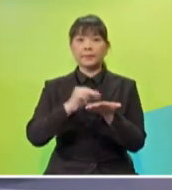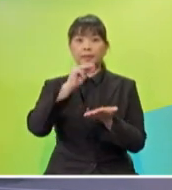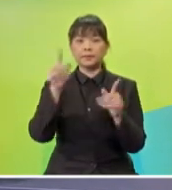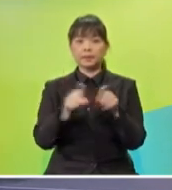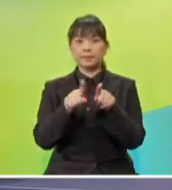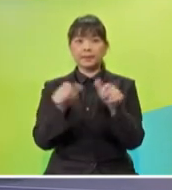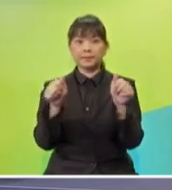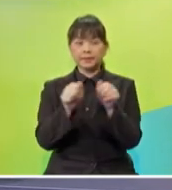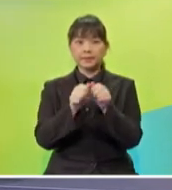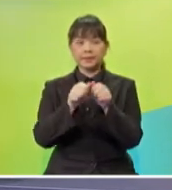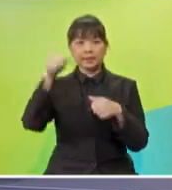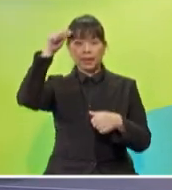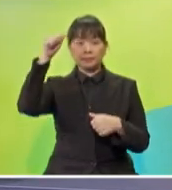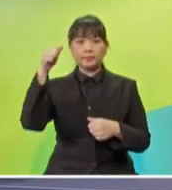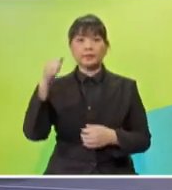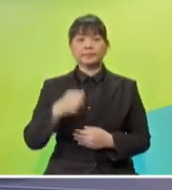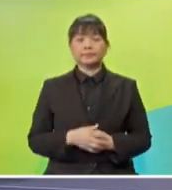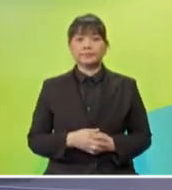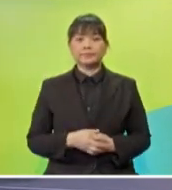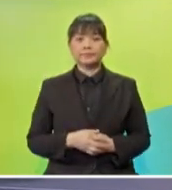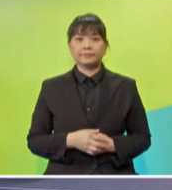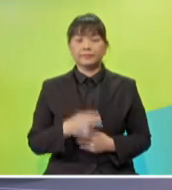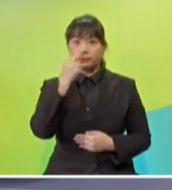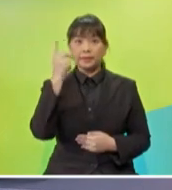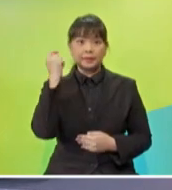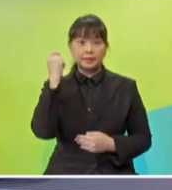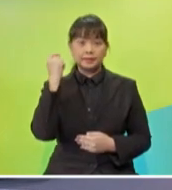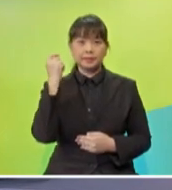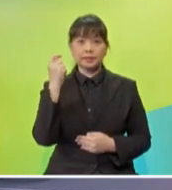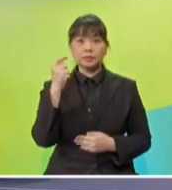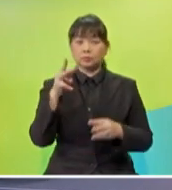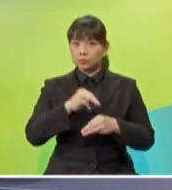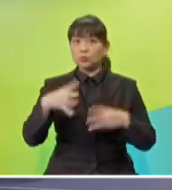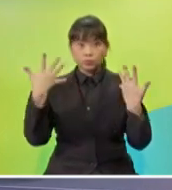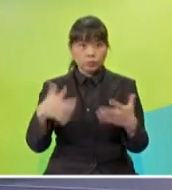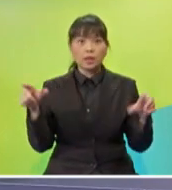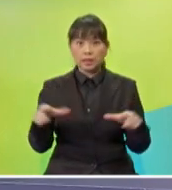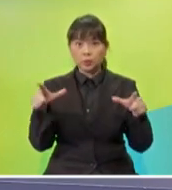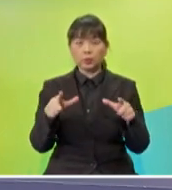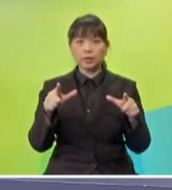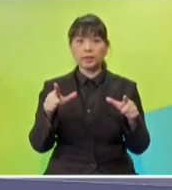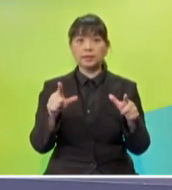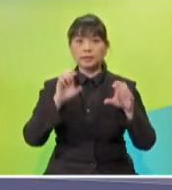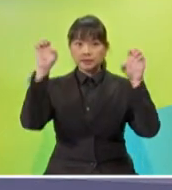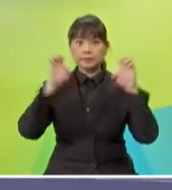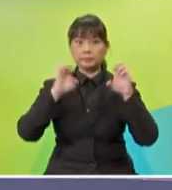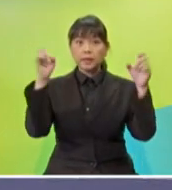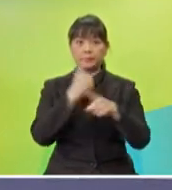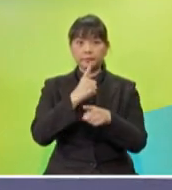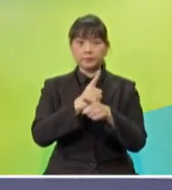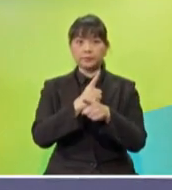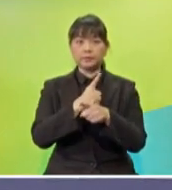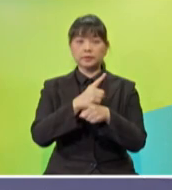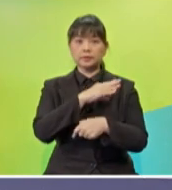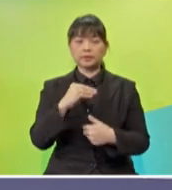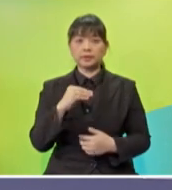dengan saya Akmal Nazi Wah nampaknya tadi Semua murid-murid dah lakukan senaman bersama-sama dengan saya dan juga Cikgu dan